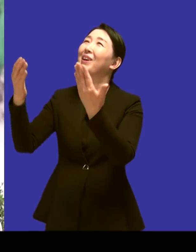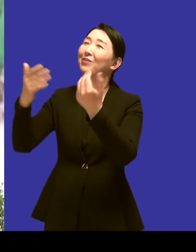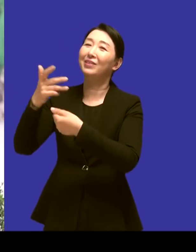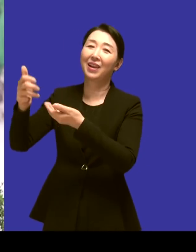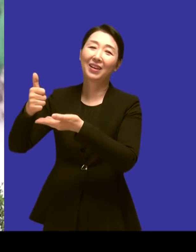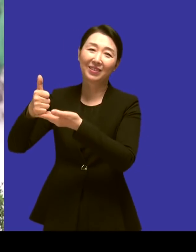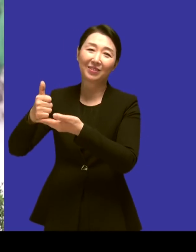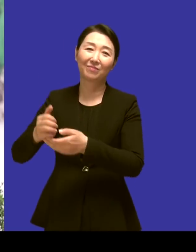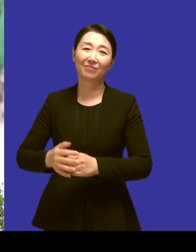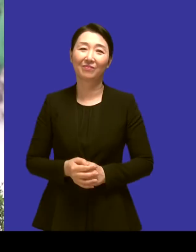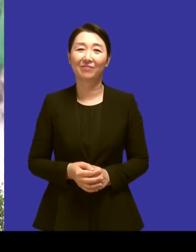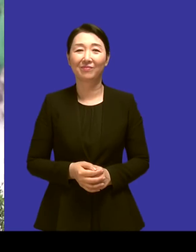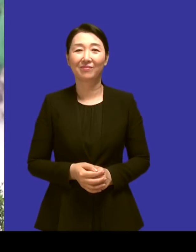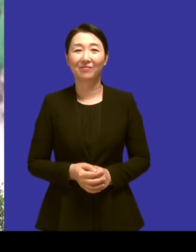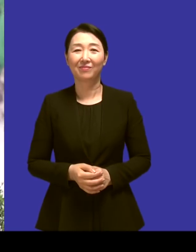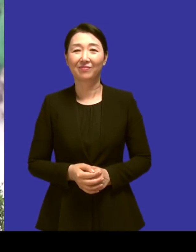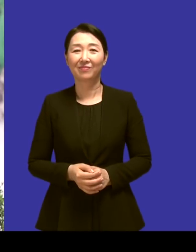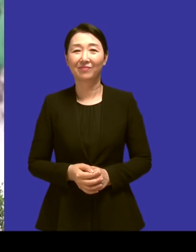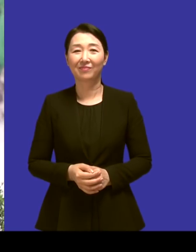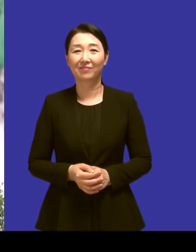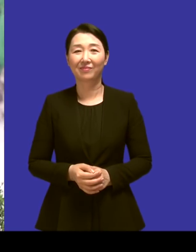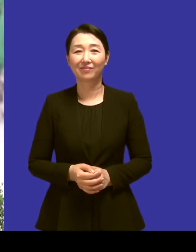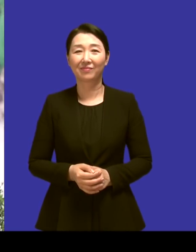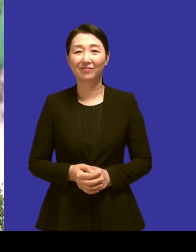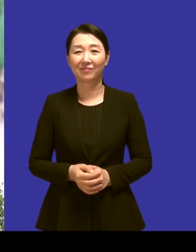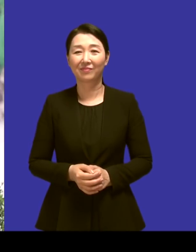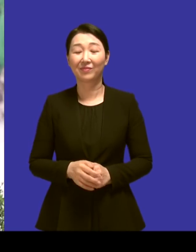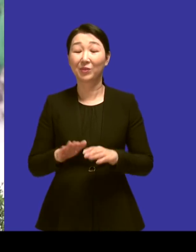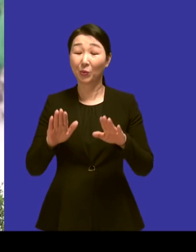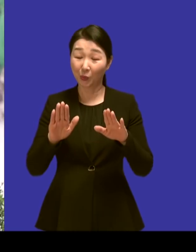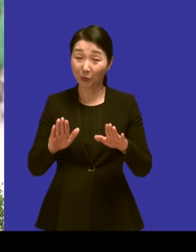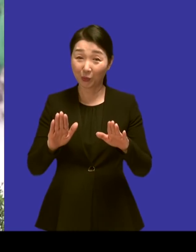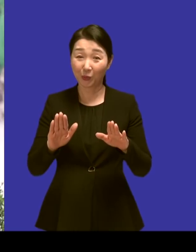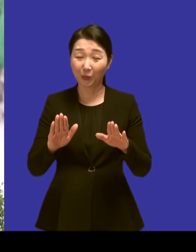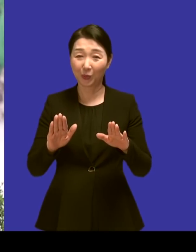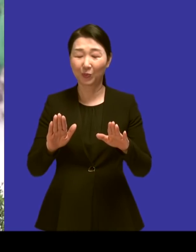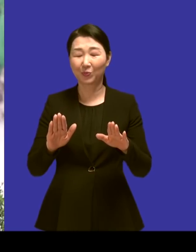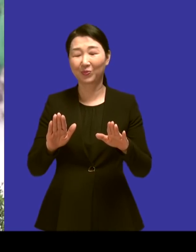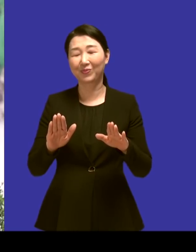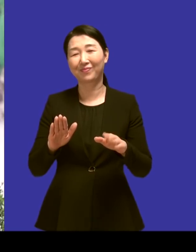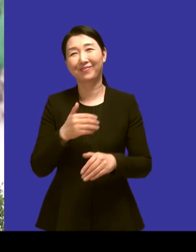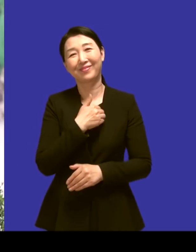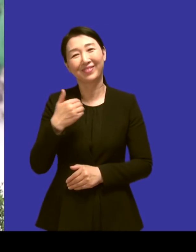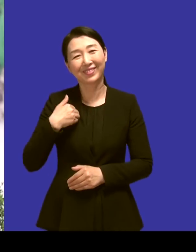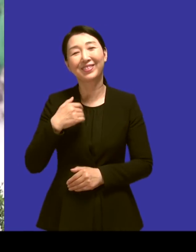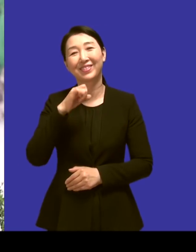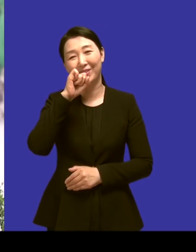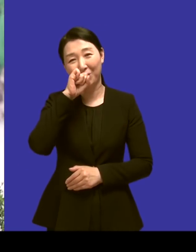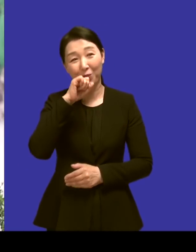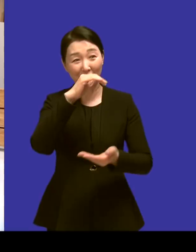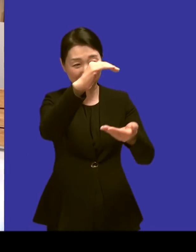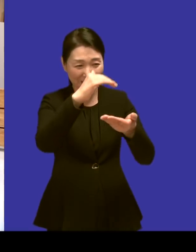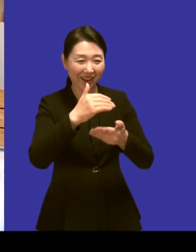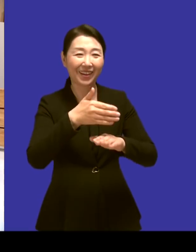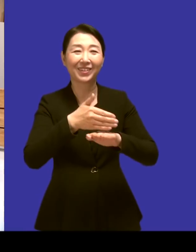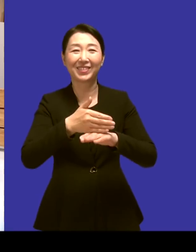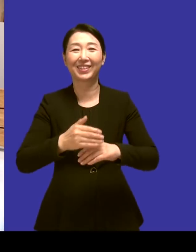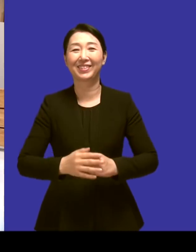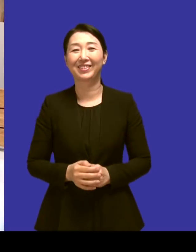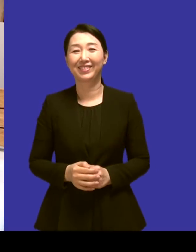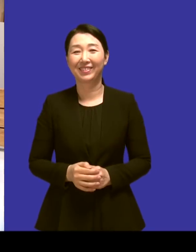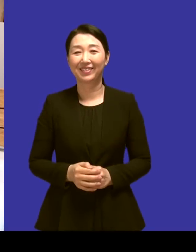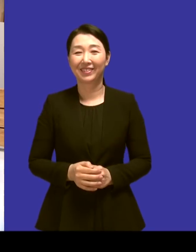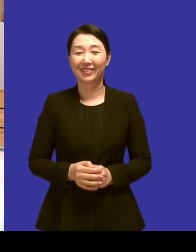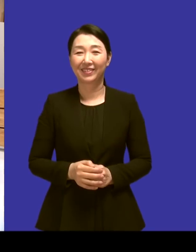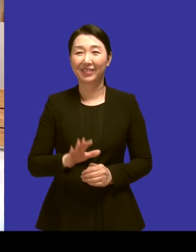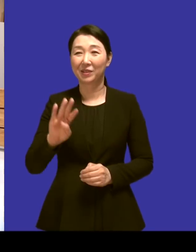분이 하나님이 아니신가라는 생각이 들면서 든든하기도 하고 네, 오늘 이런 이야기 들을 수 있어서 그래요. 너무 감사했습니다. 네. 박유한